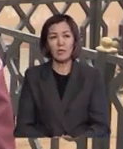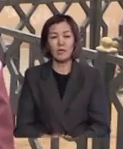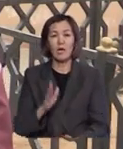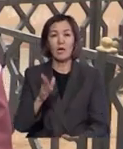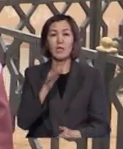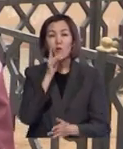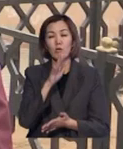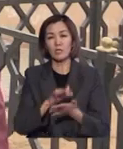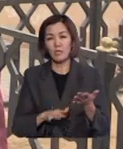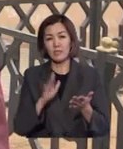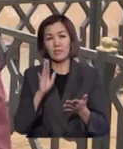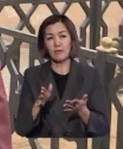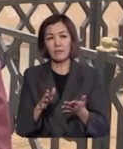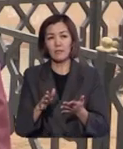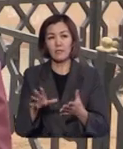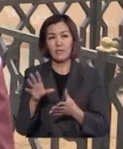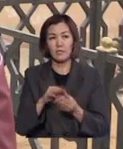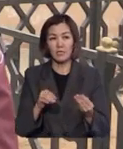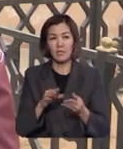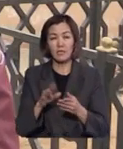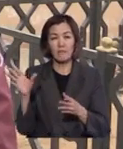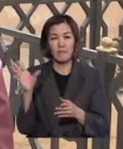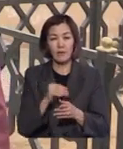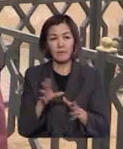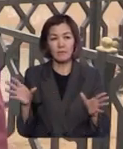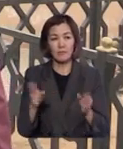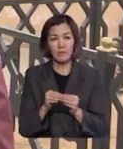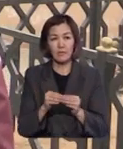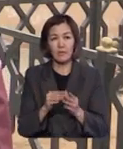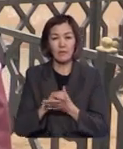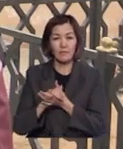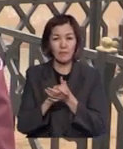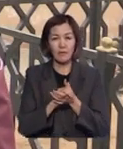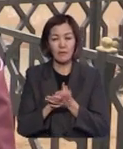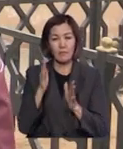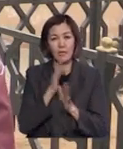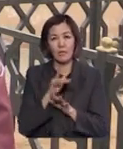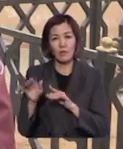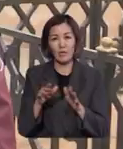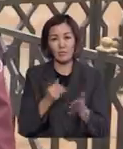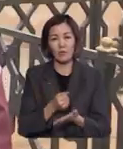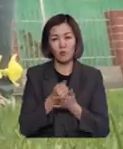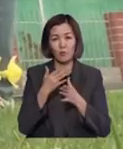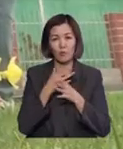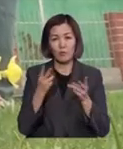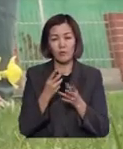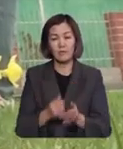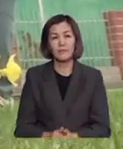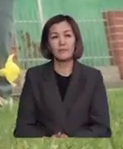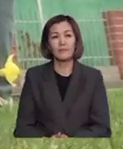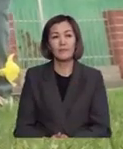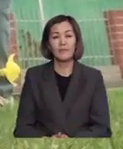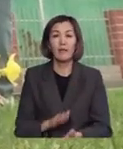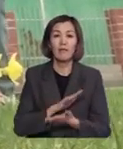алдағы уақытта да жалғасын табады және де барлығымыз бірлігімізді танытып, осы экологиялық акцияларды қолдау білдірейік. Айта кетейік,